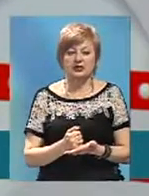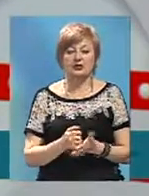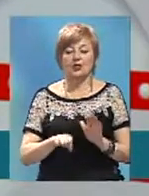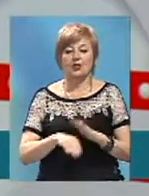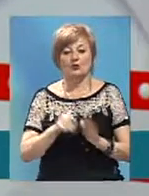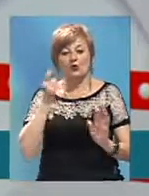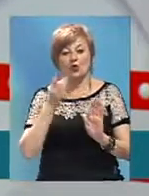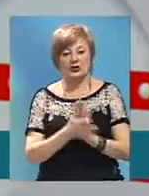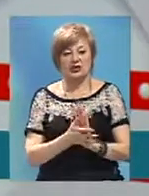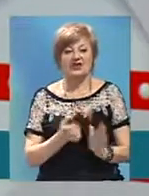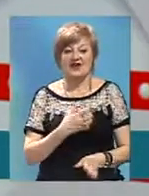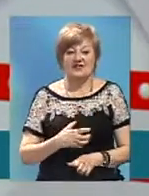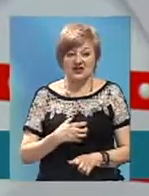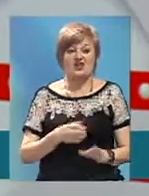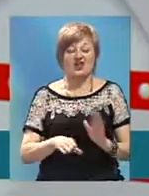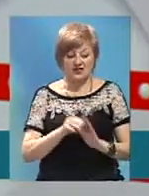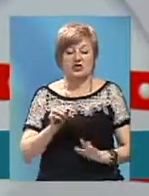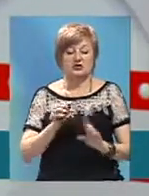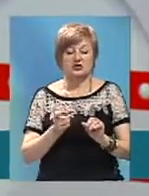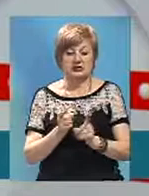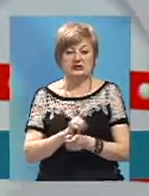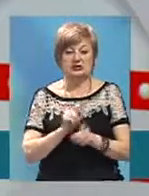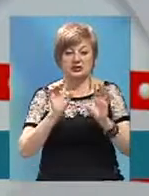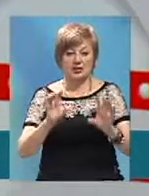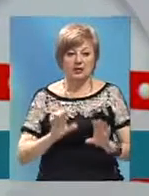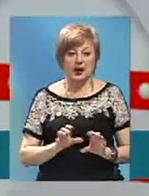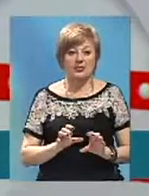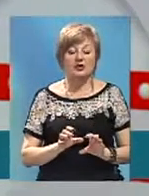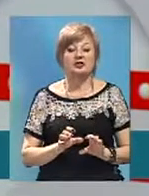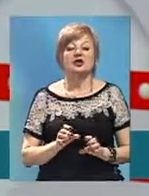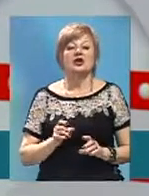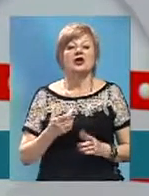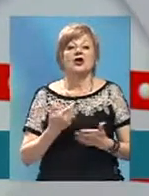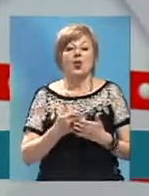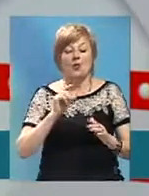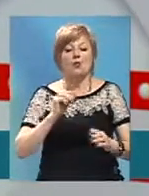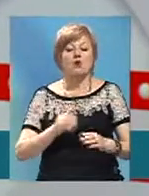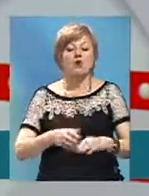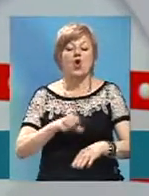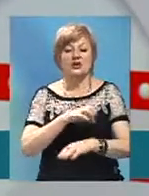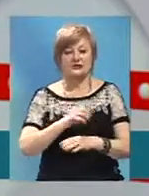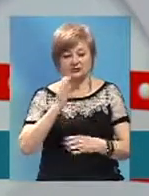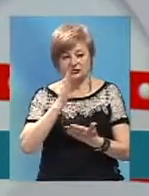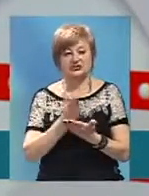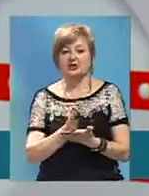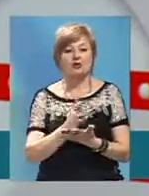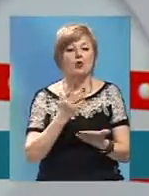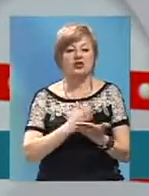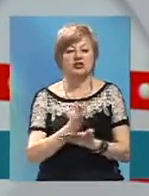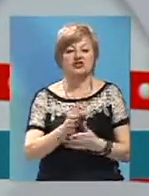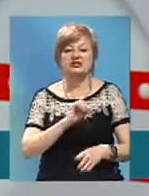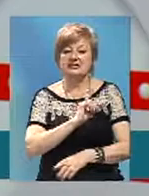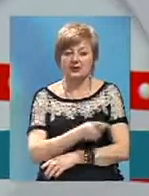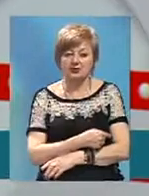розумінням важливості зміни виборчих правил дуже різних політичних сил, антагоністичні політичні сили. Але ми розуміємо, що якщо